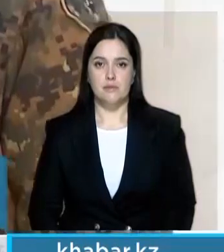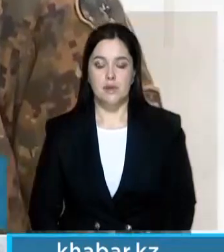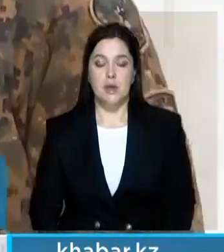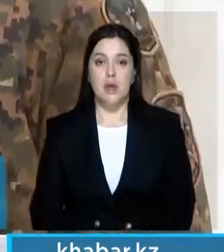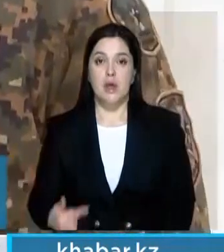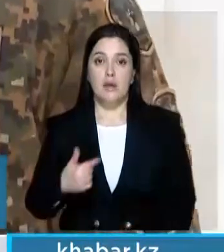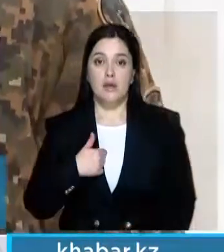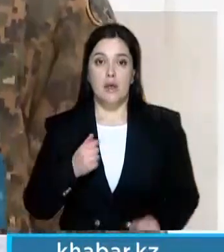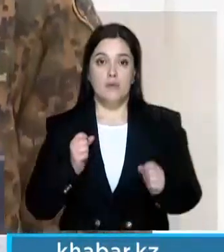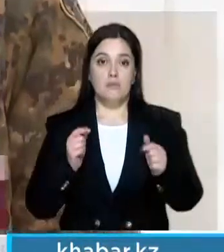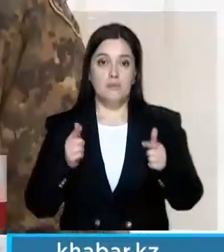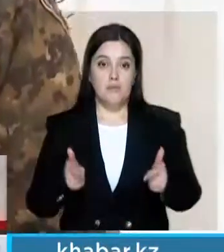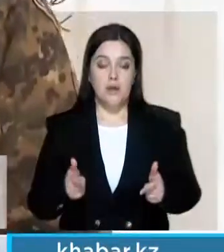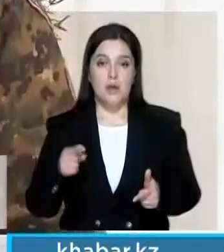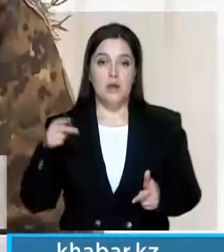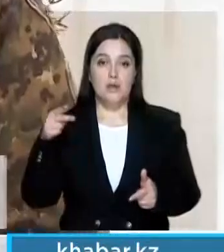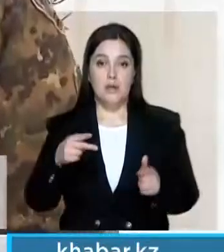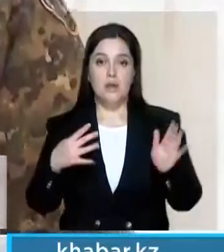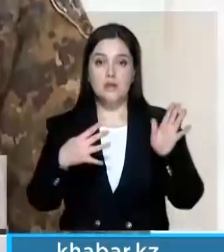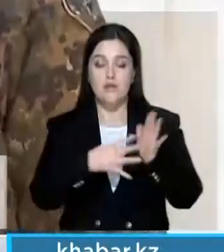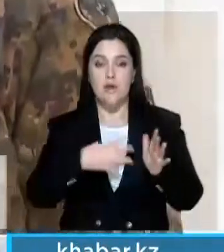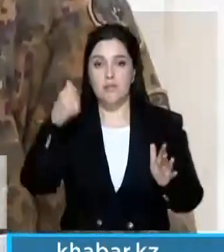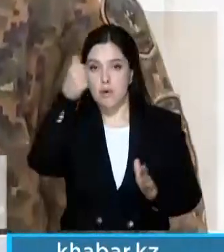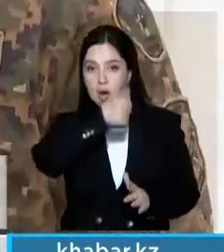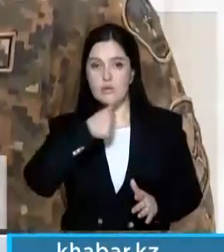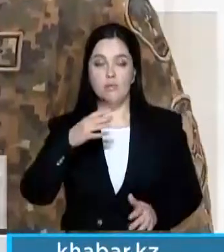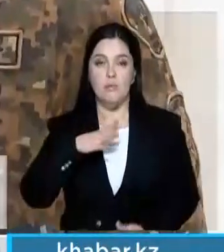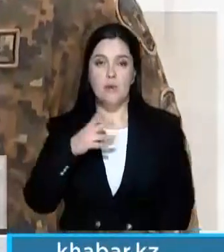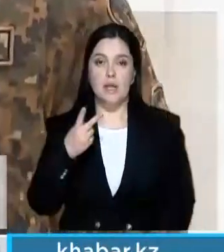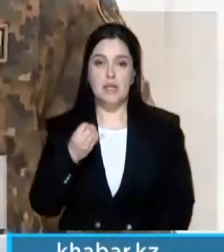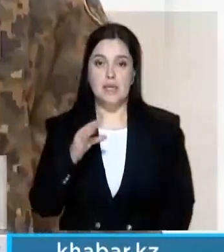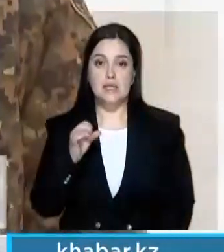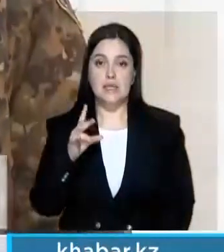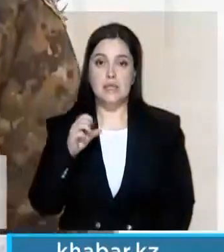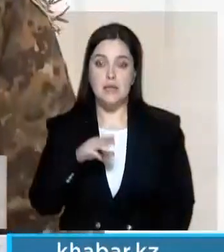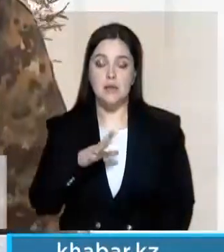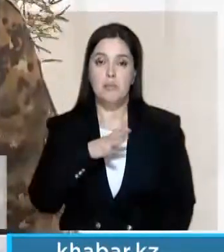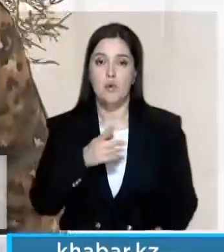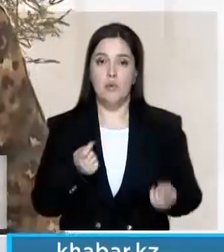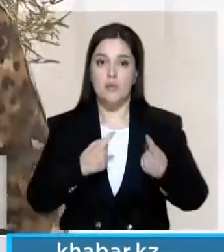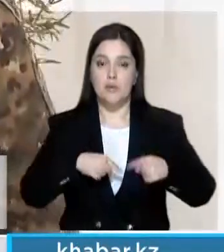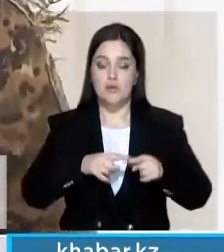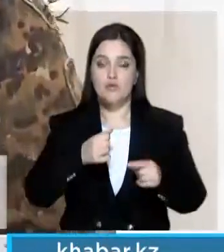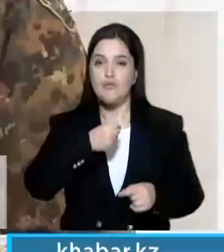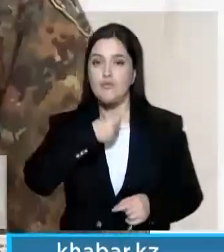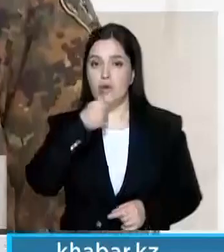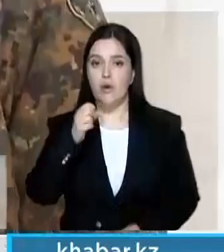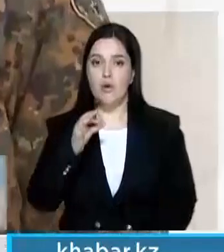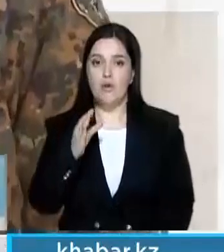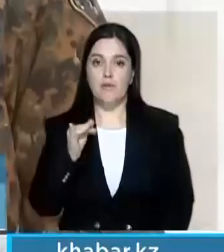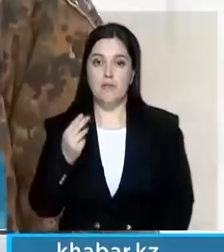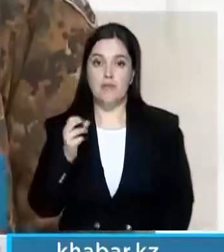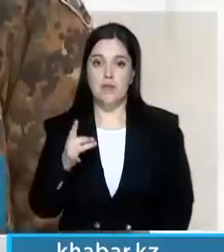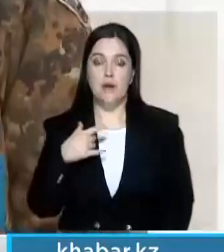Я пришел служить в эту часть в 2009 году лейтенантом. Прошел путь от командира взвода до старшего офицера воинской службы.